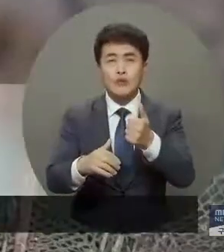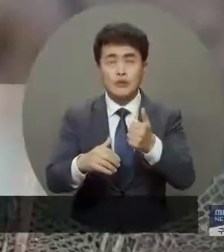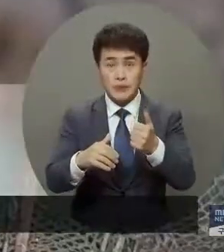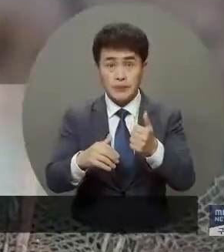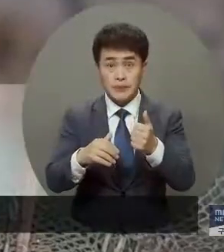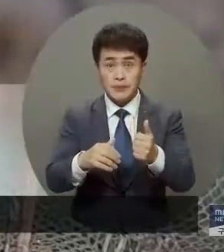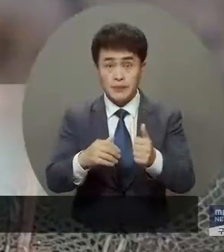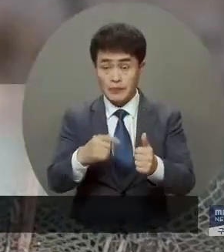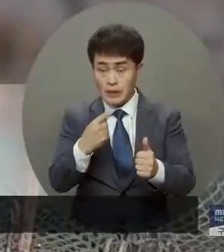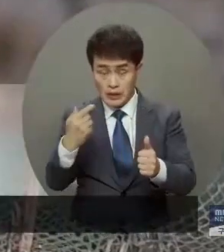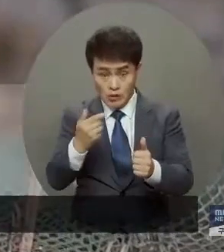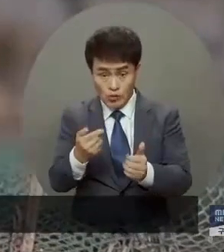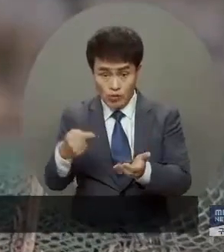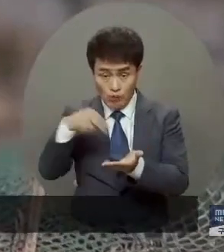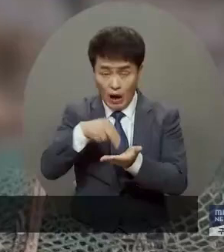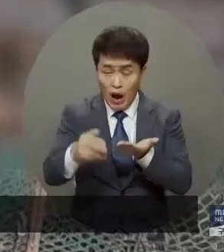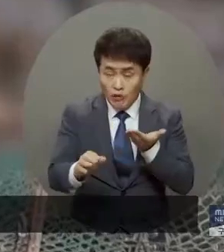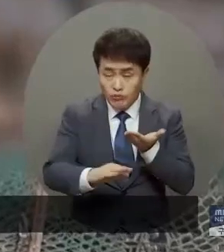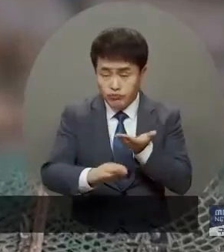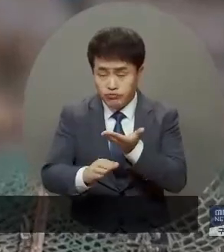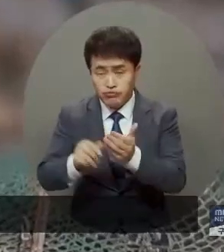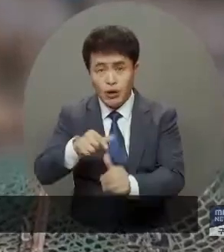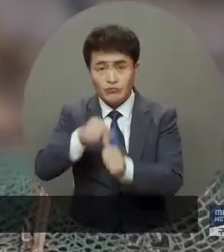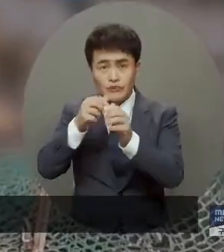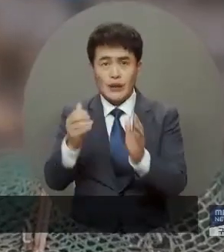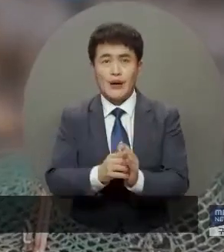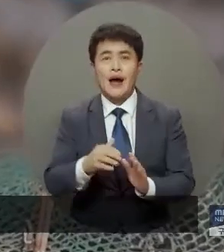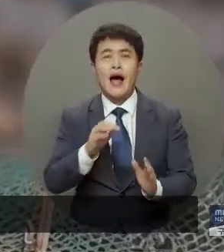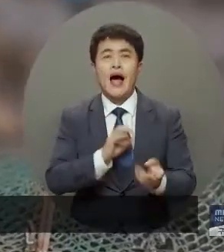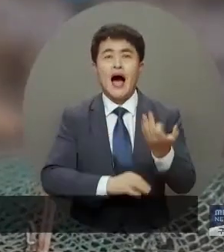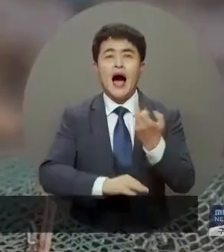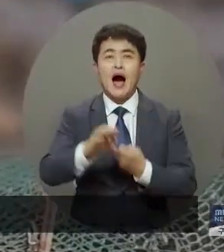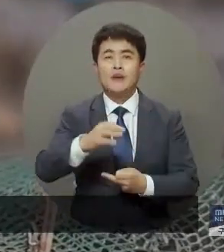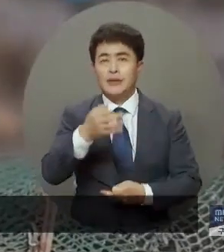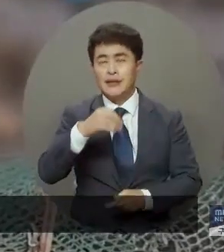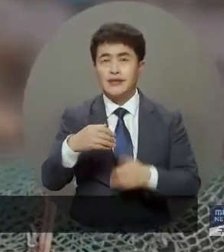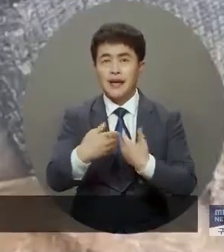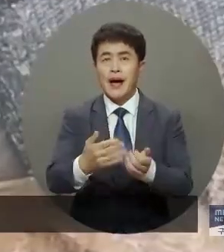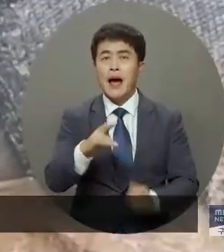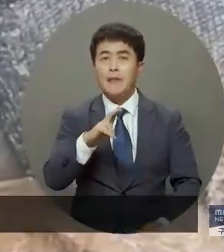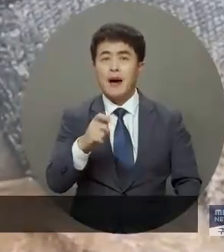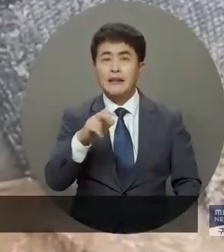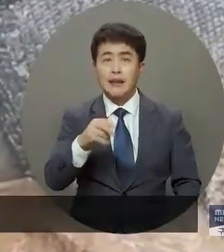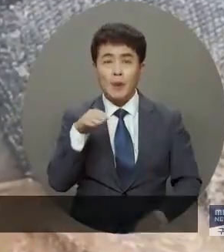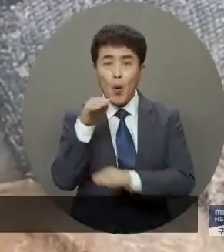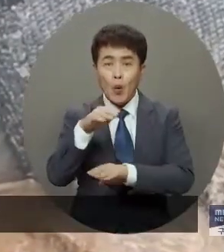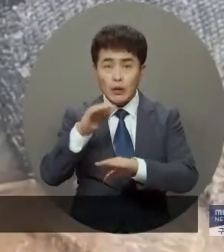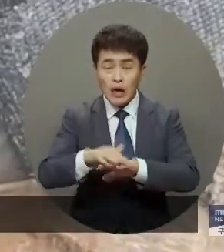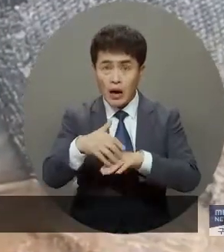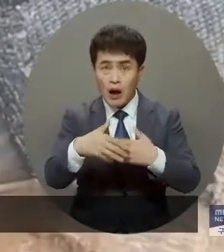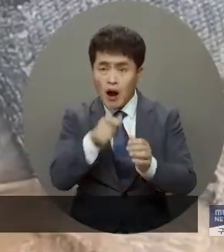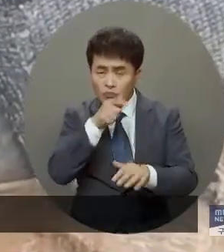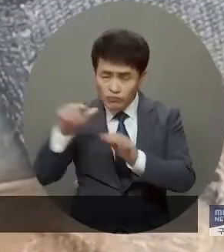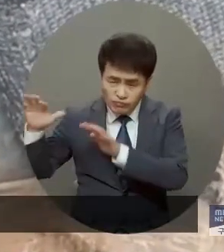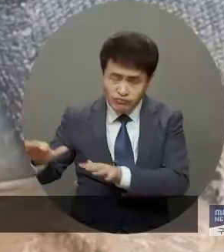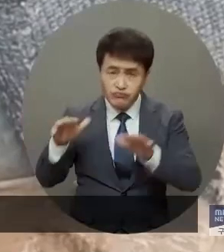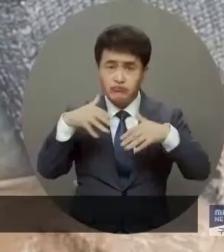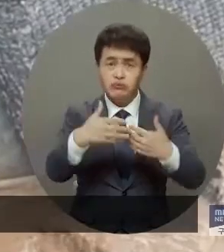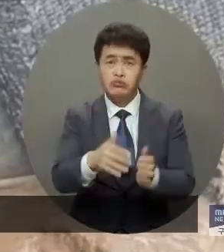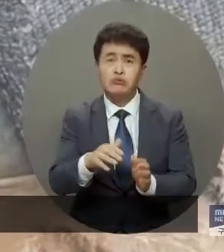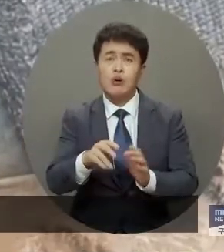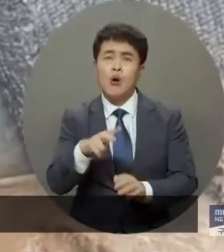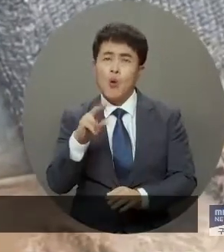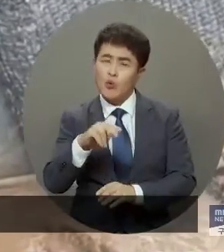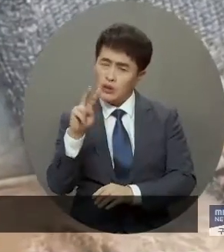소방 9명정에 구조되기도 했습니다. 오늘 아침 9시쯤엔 익산 망성면의 한 오리농가에서 물이 들어차면서 오리 2만